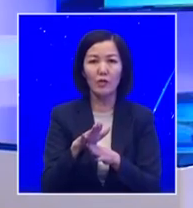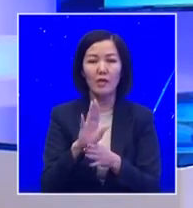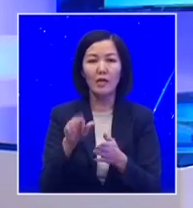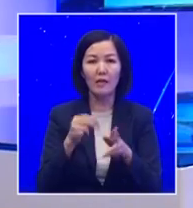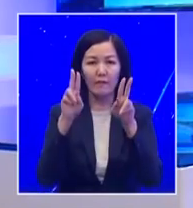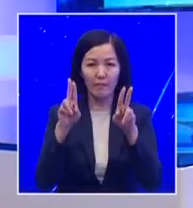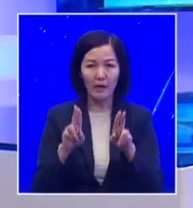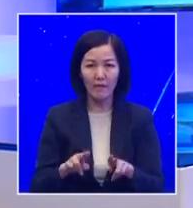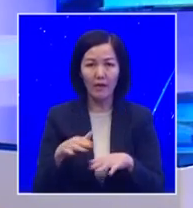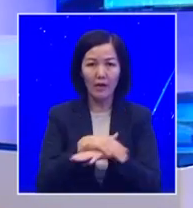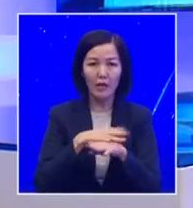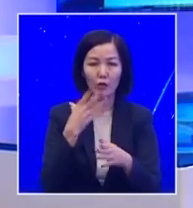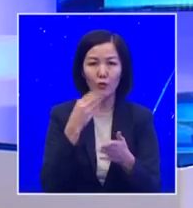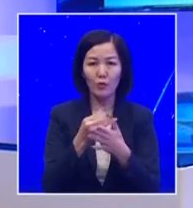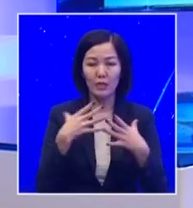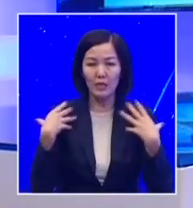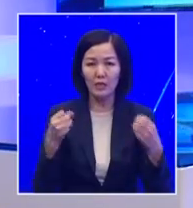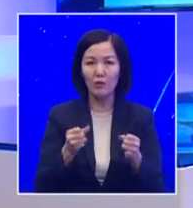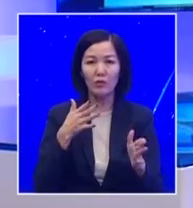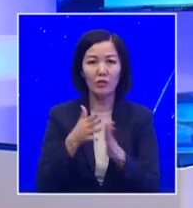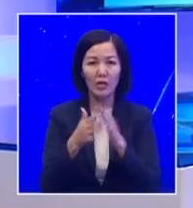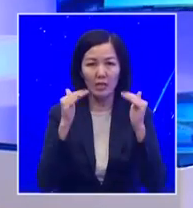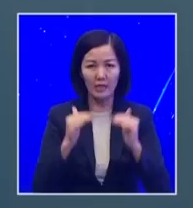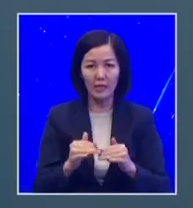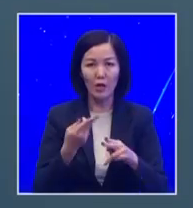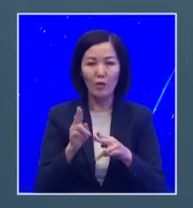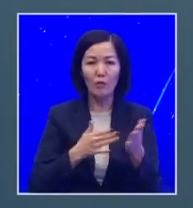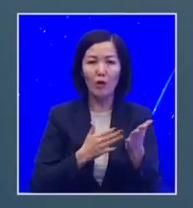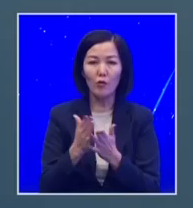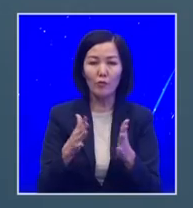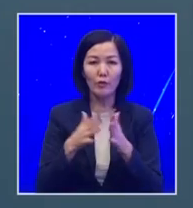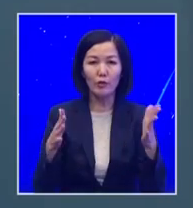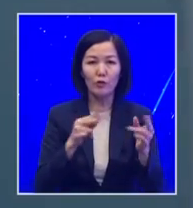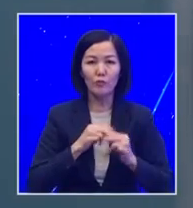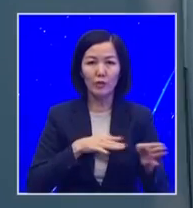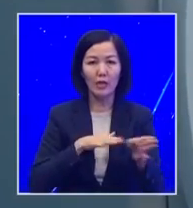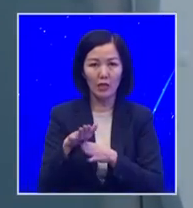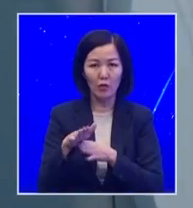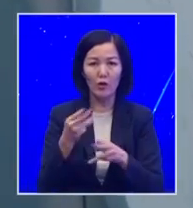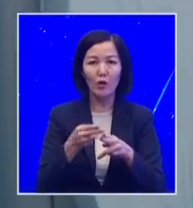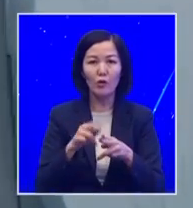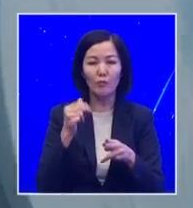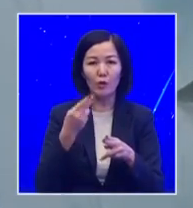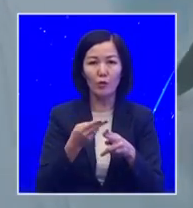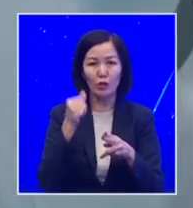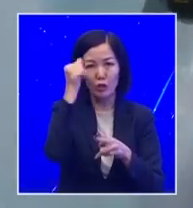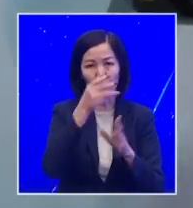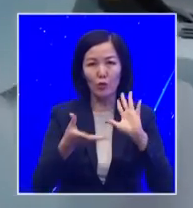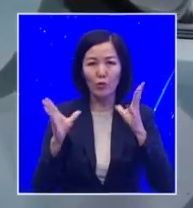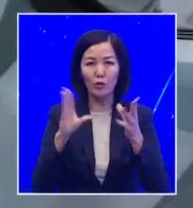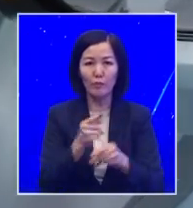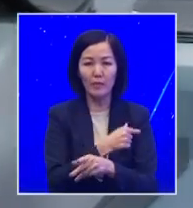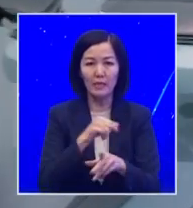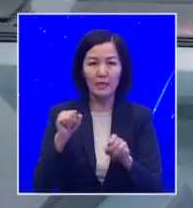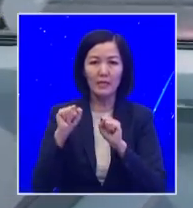негізгі қағидаты халықтың өз денсаулығына шығынын азайтады. Бұл бағытта ауқымды жұмыстар жүргізілуде. Сонымен осы жылдың қорытындысы бойынша